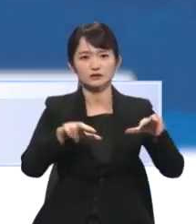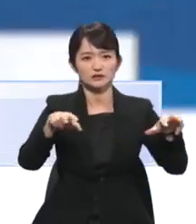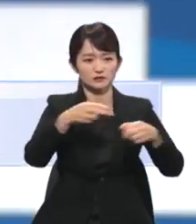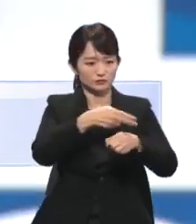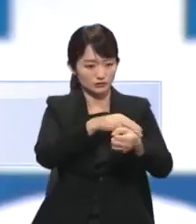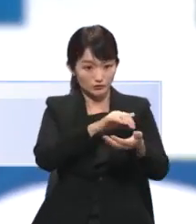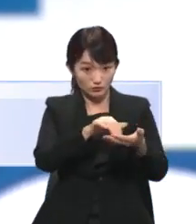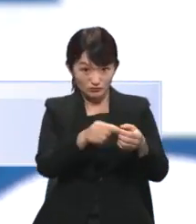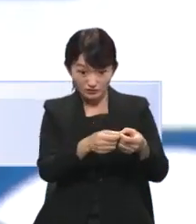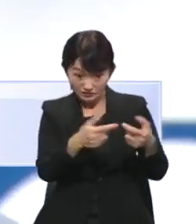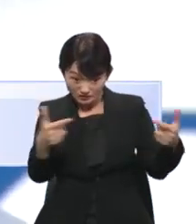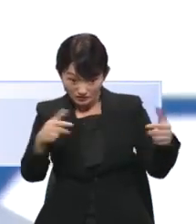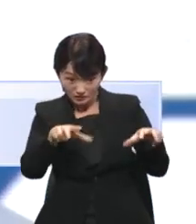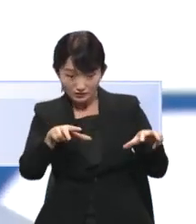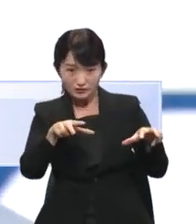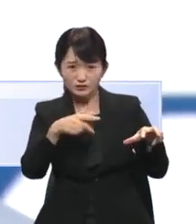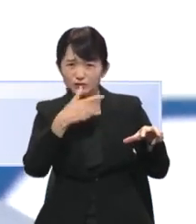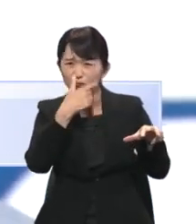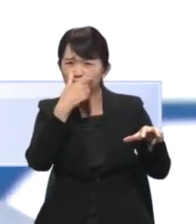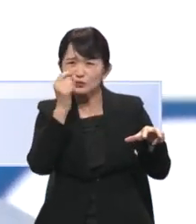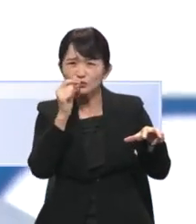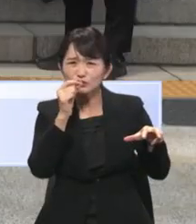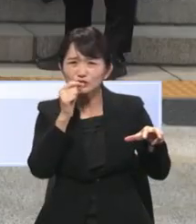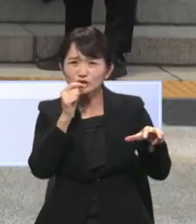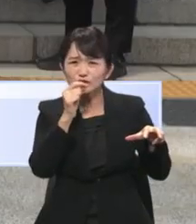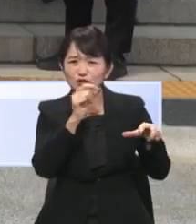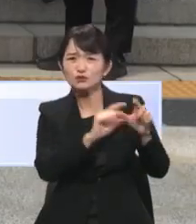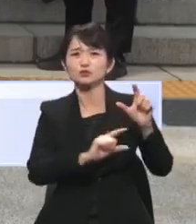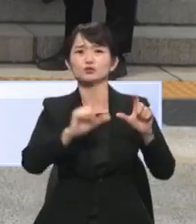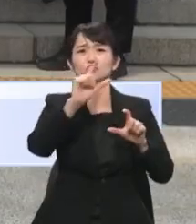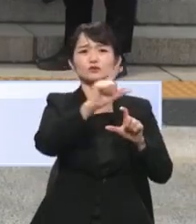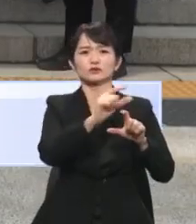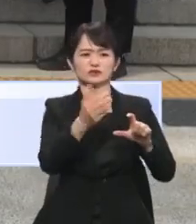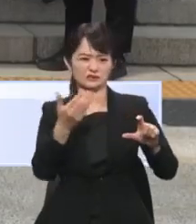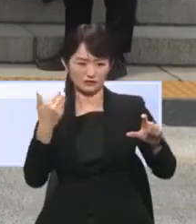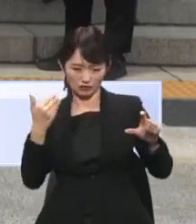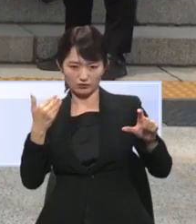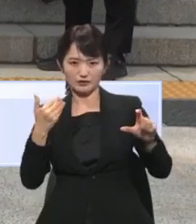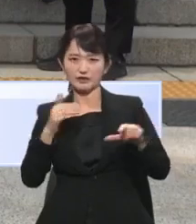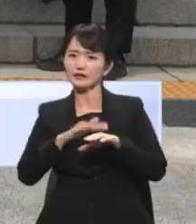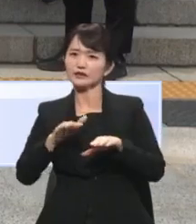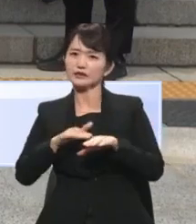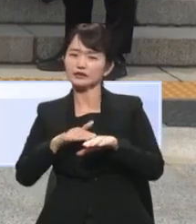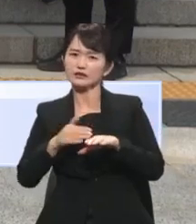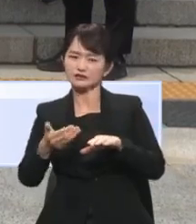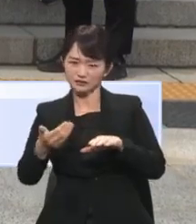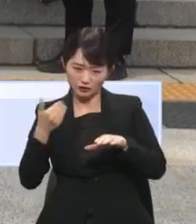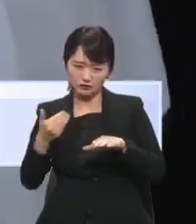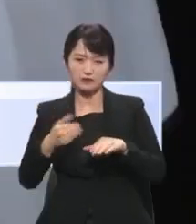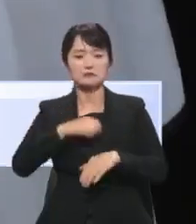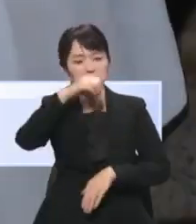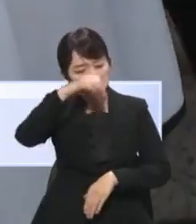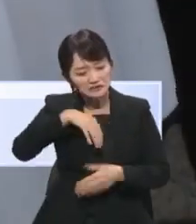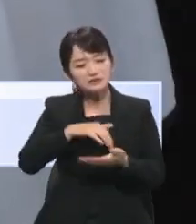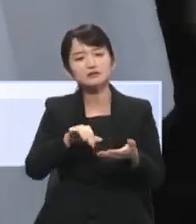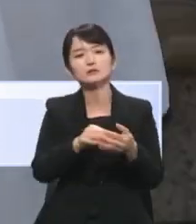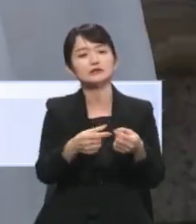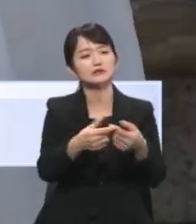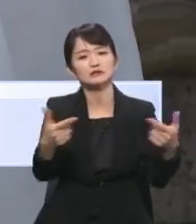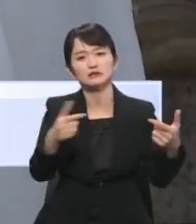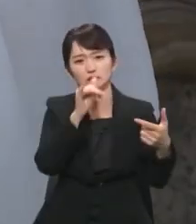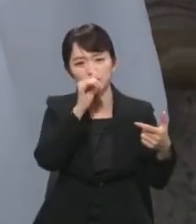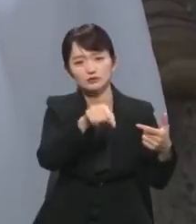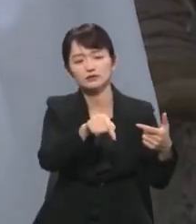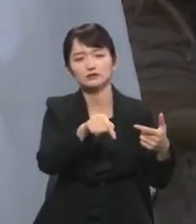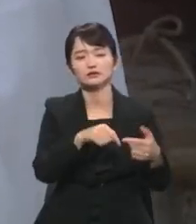채우겠다고 하는 것은 앞에 선결 과제들을 너무 많이 건너뛰고 굉장히 단선적으로 의사만 늘리면 다결 될 거다라고 하는 거거든요